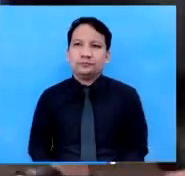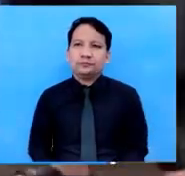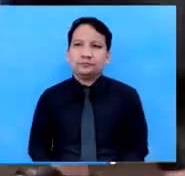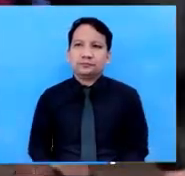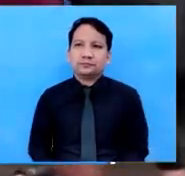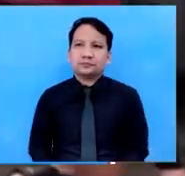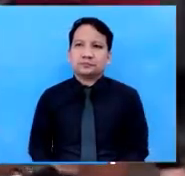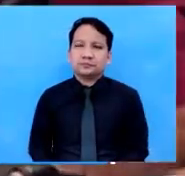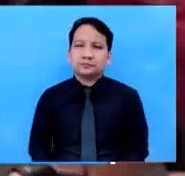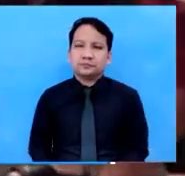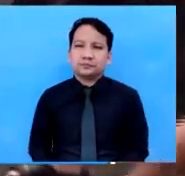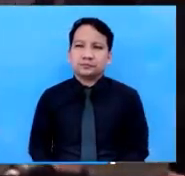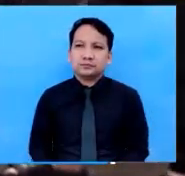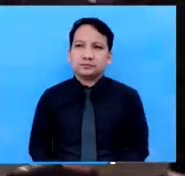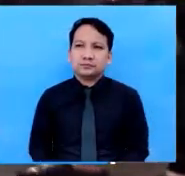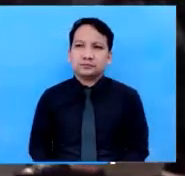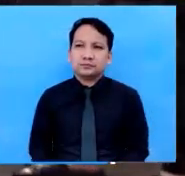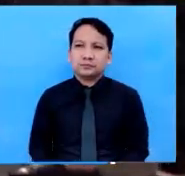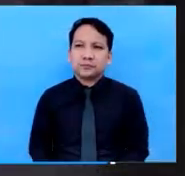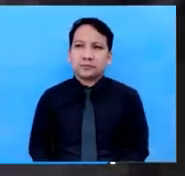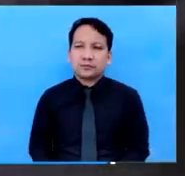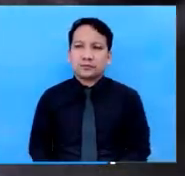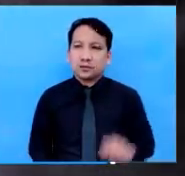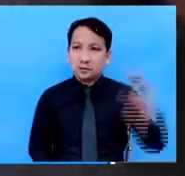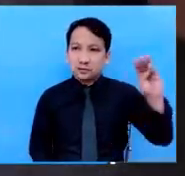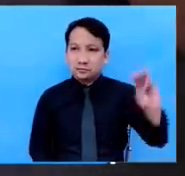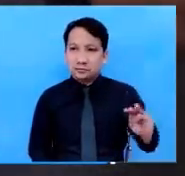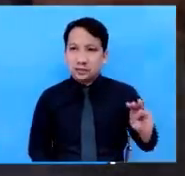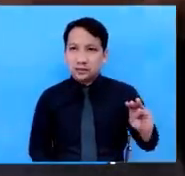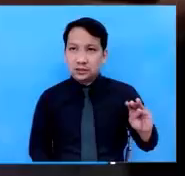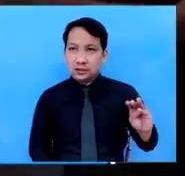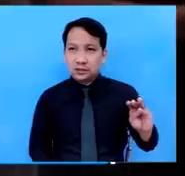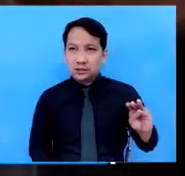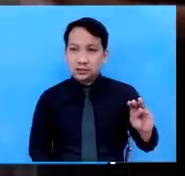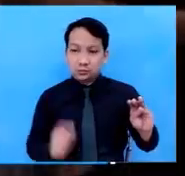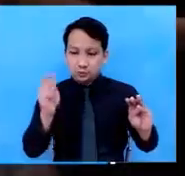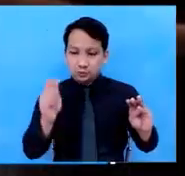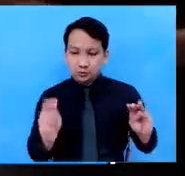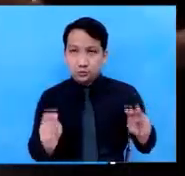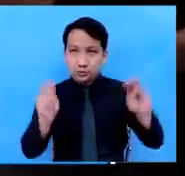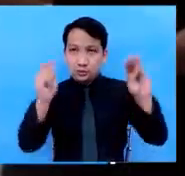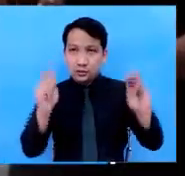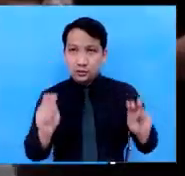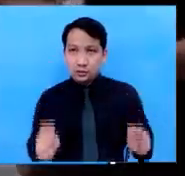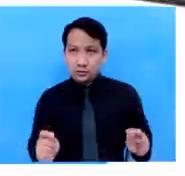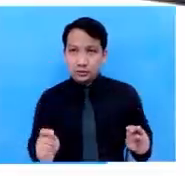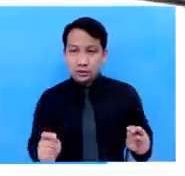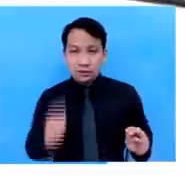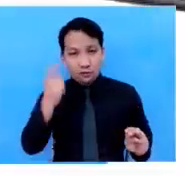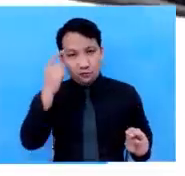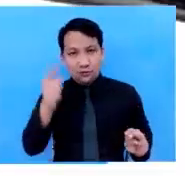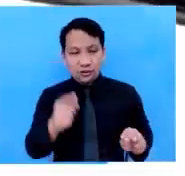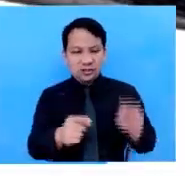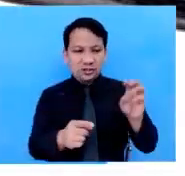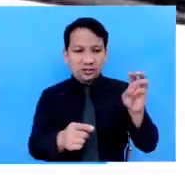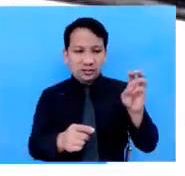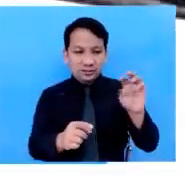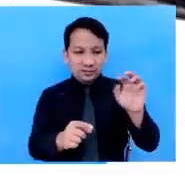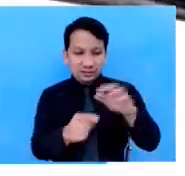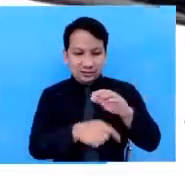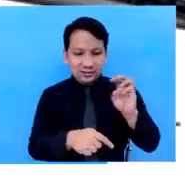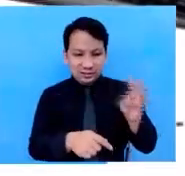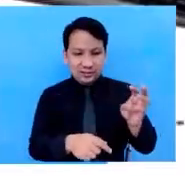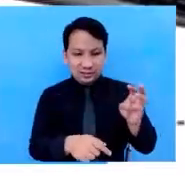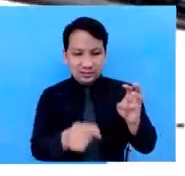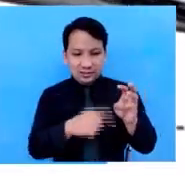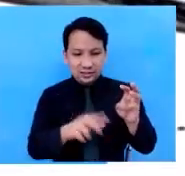Okay, so para sa Lunes at Martes, nakalaan yon para sa grade 6, grade 3, kinder at grade 1. Yung